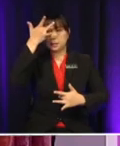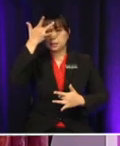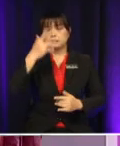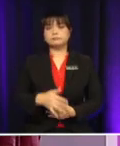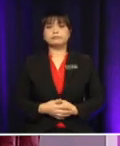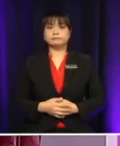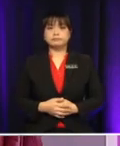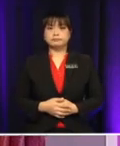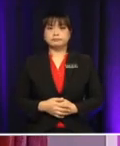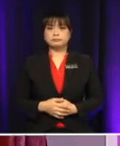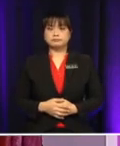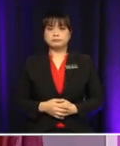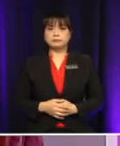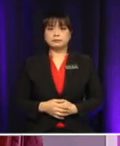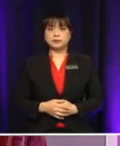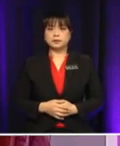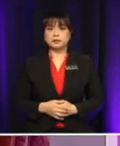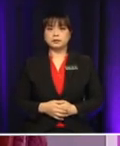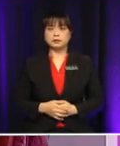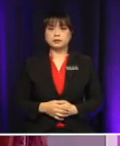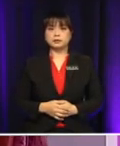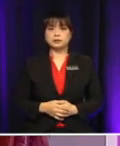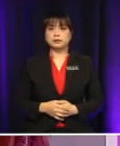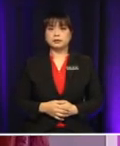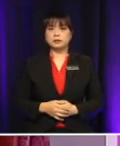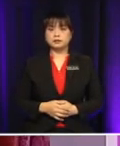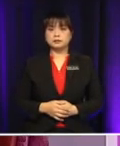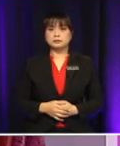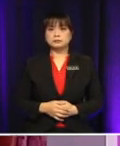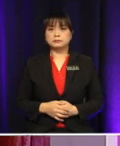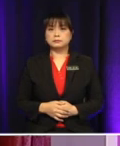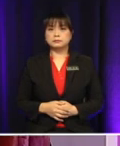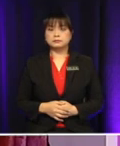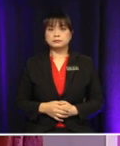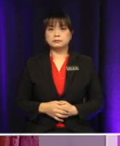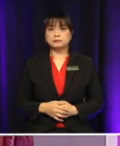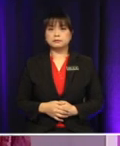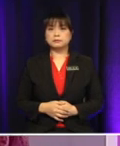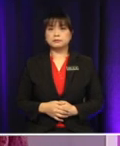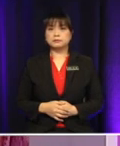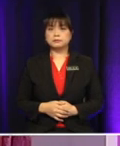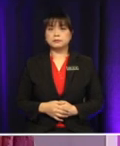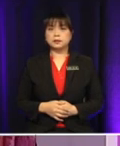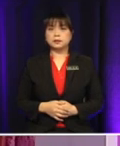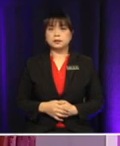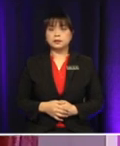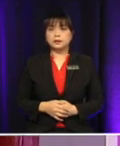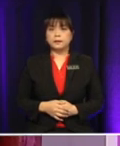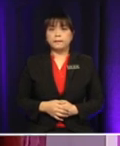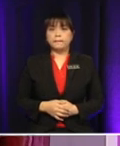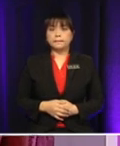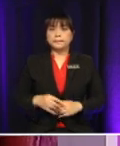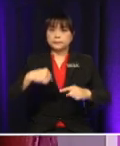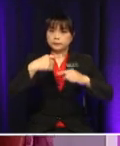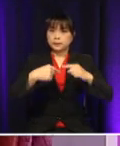sebabnya variasi itu adalah mutasi itu semua merupakan satu daripada kemandirian karena Apabila kita